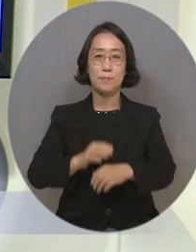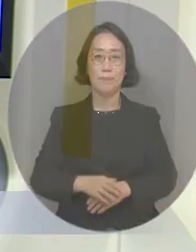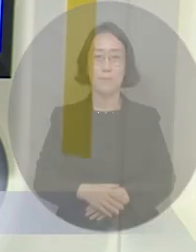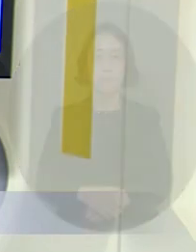있습니다